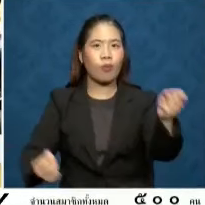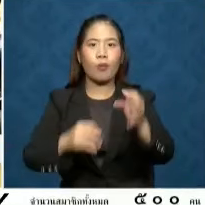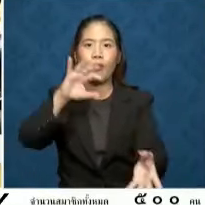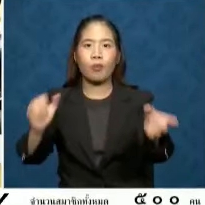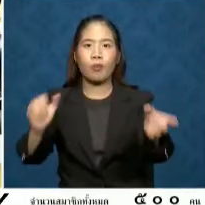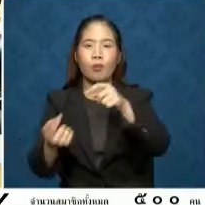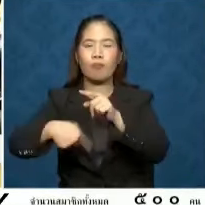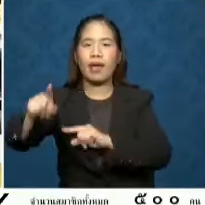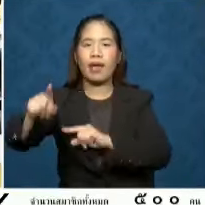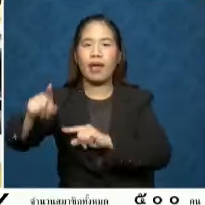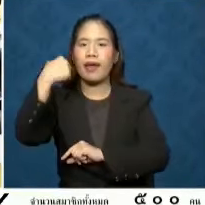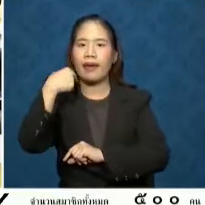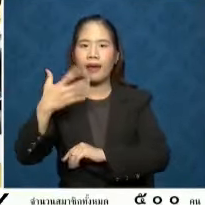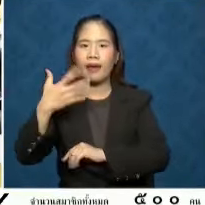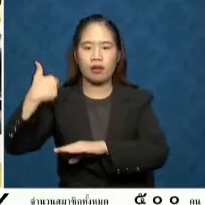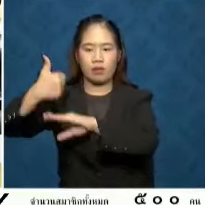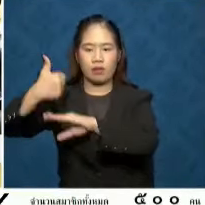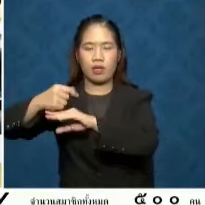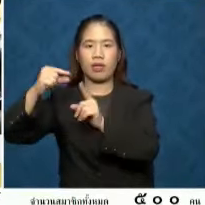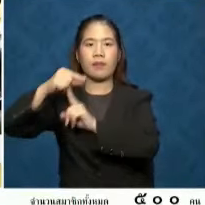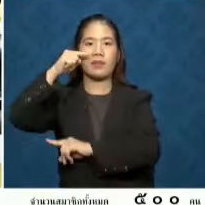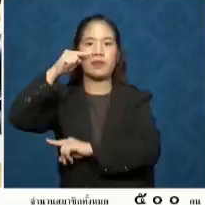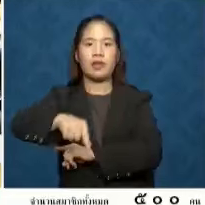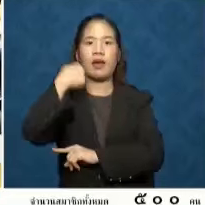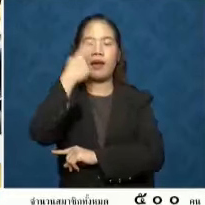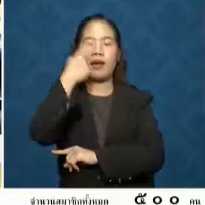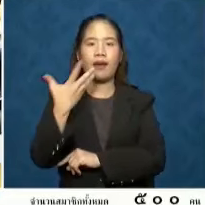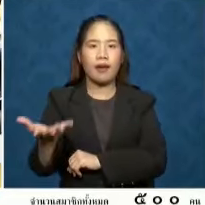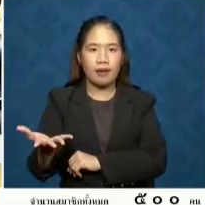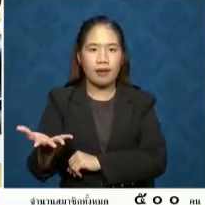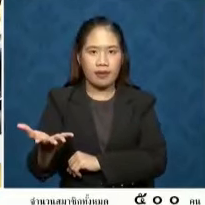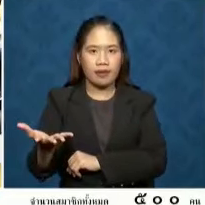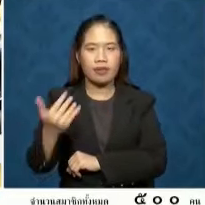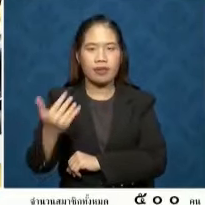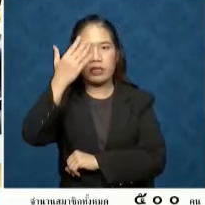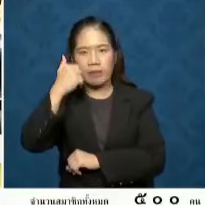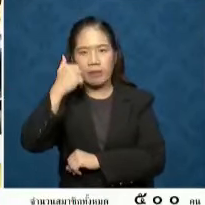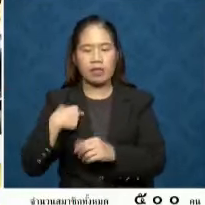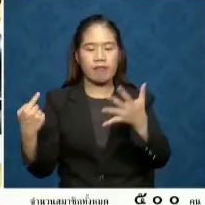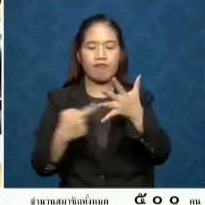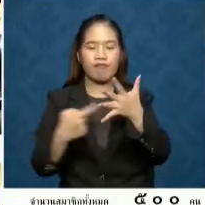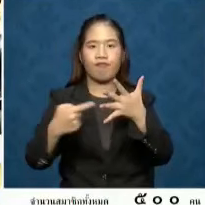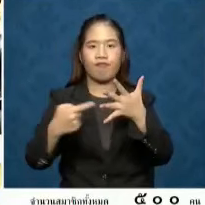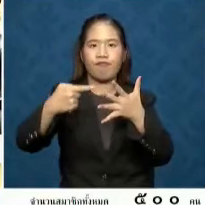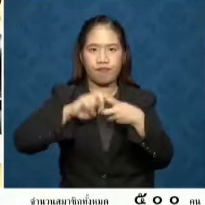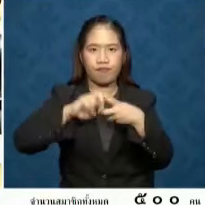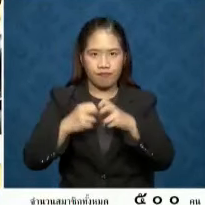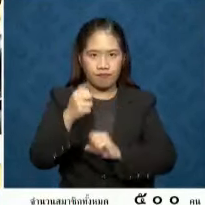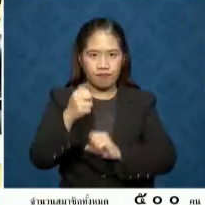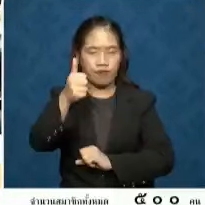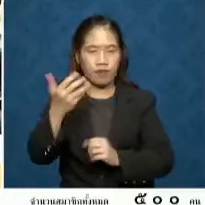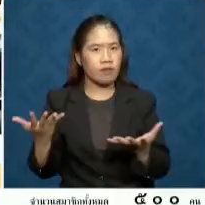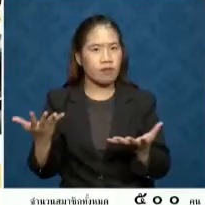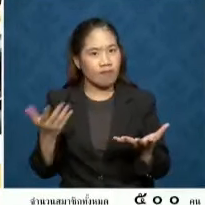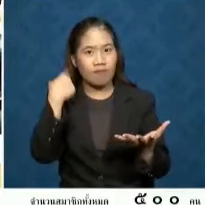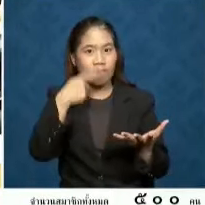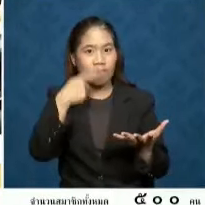ใครไอ้โม่งคนไหนถ้าไม่ใช่คำสั่งคนใหญ่โตที่สามารถข้ามหัวแล้วก็แทรกแซงการเข้าควบคุมสั่งการแทนผบ.กองเรือภาคหนึ่ง